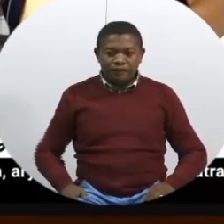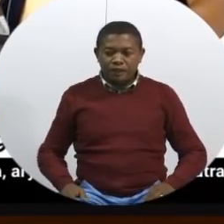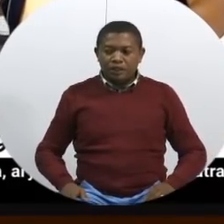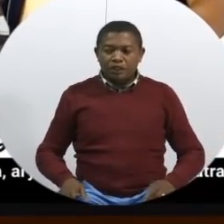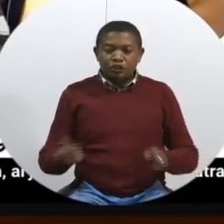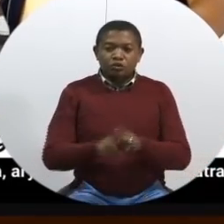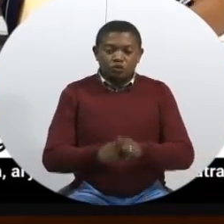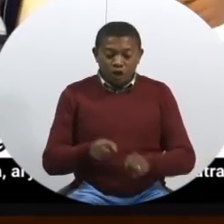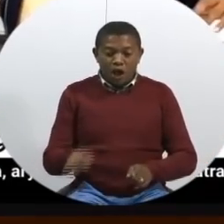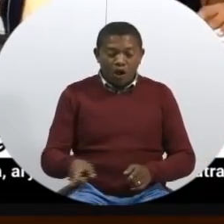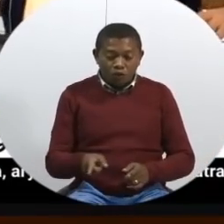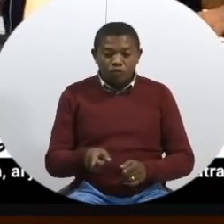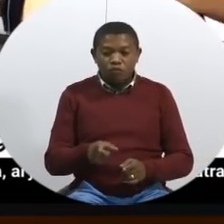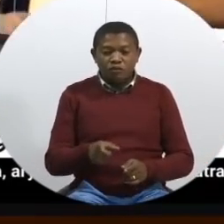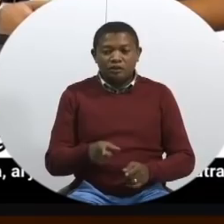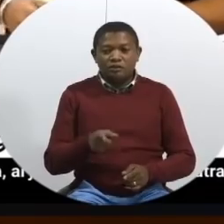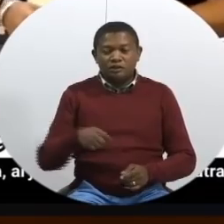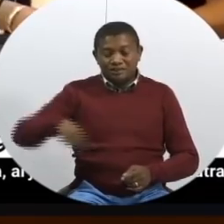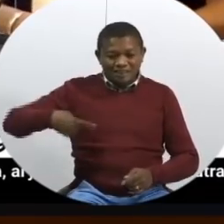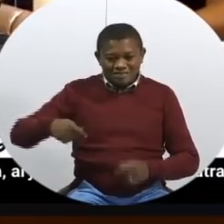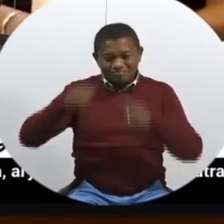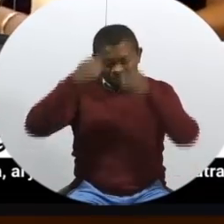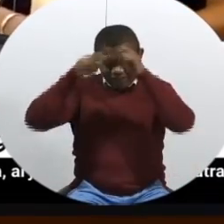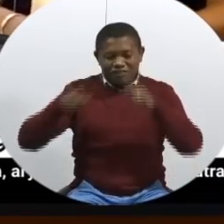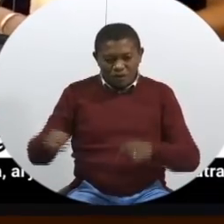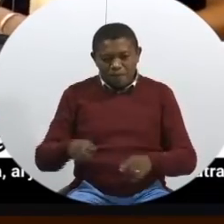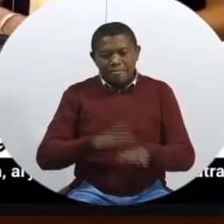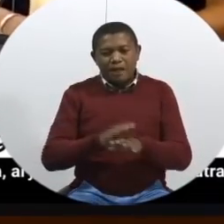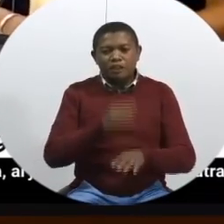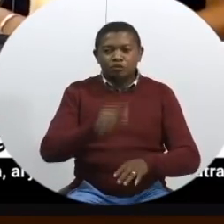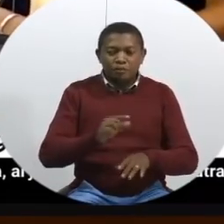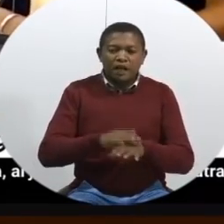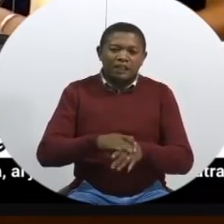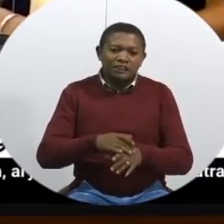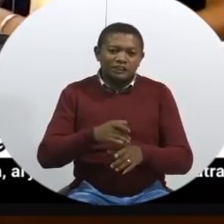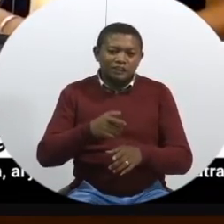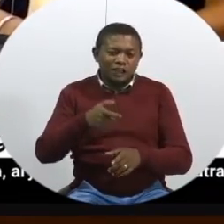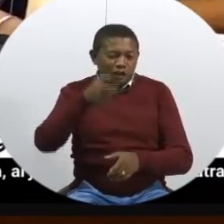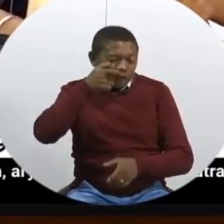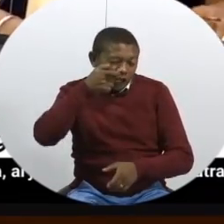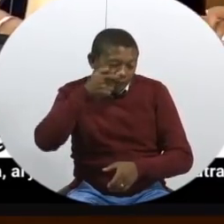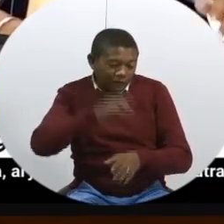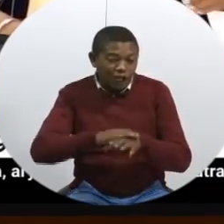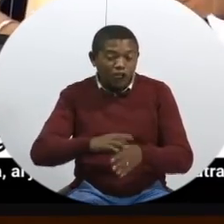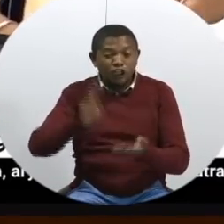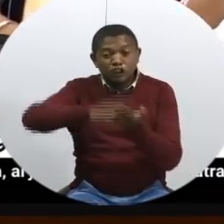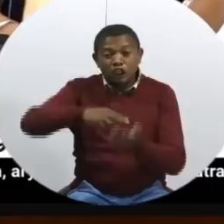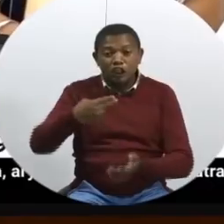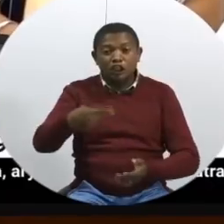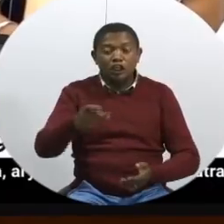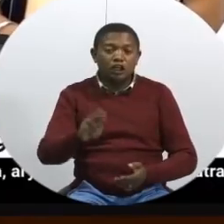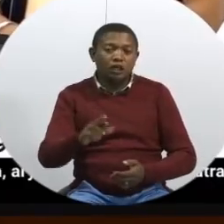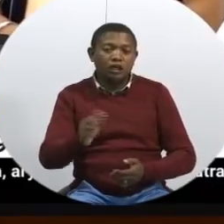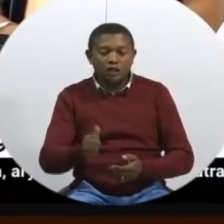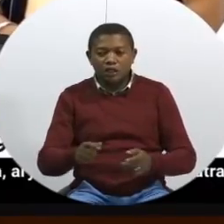dia mifanarahana ihany koa aloha ajanona ireo suspension rehetra ny contrôle fiscaux na ny misy koa ny hoe